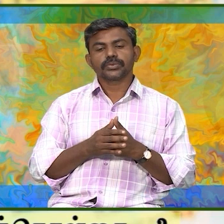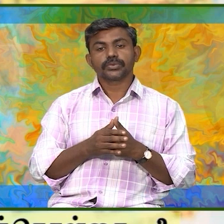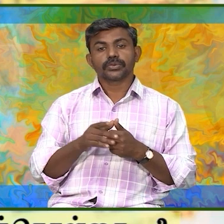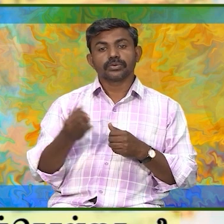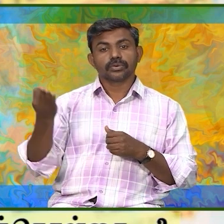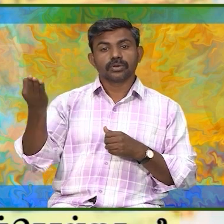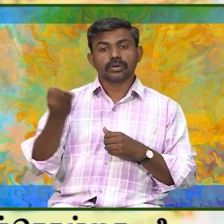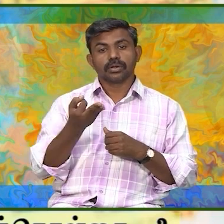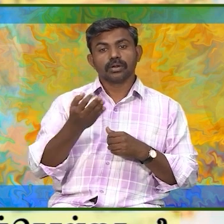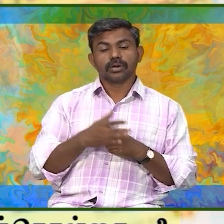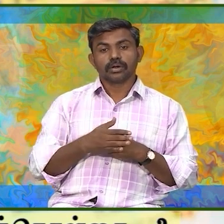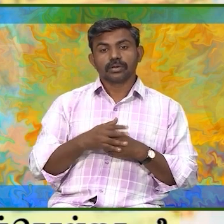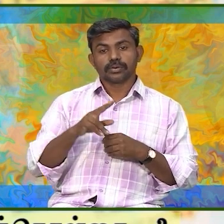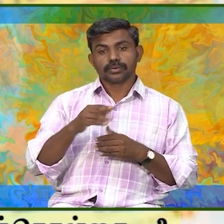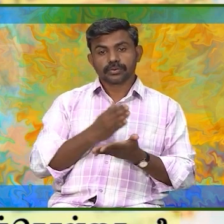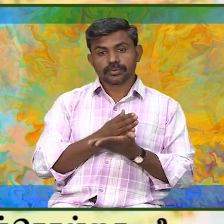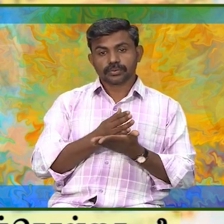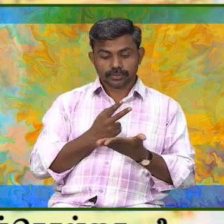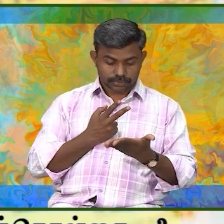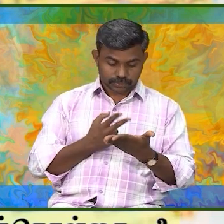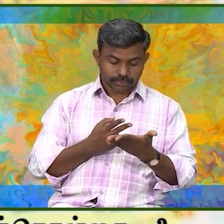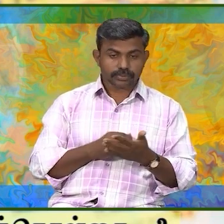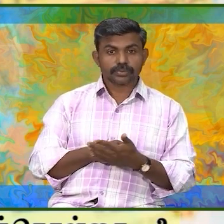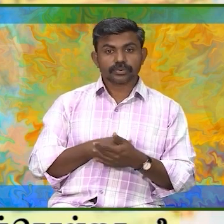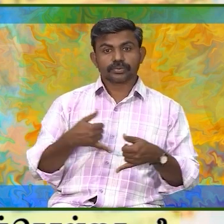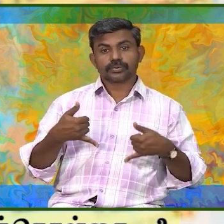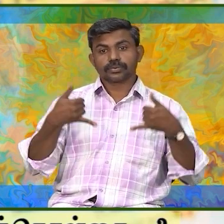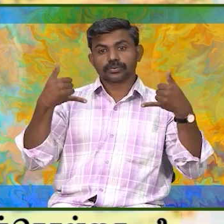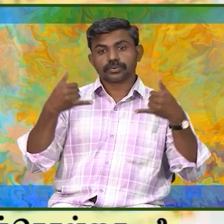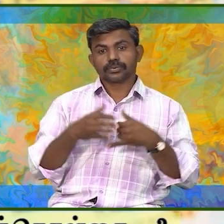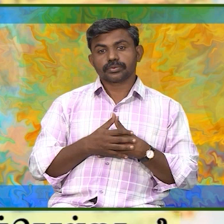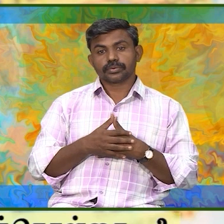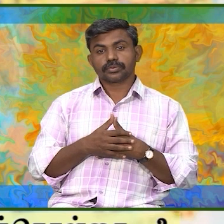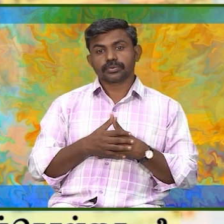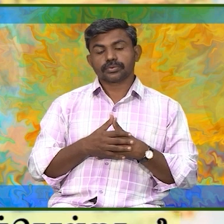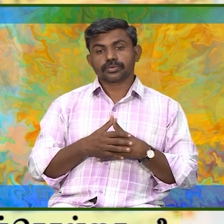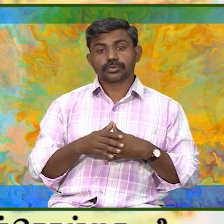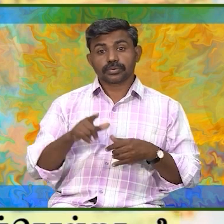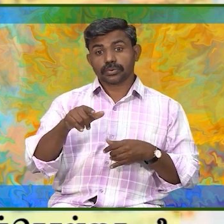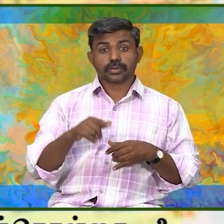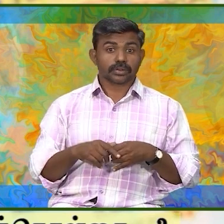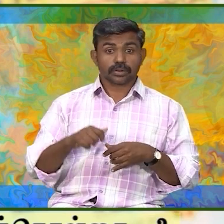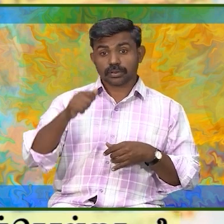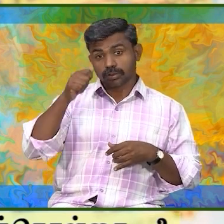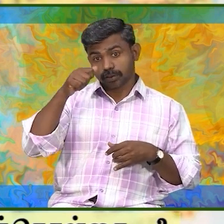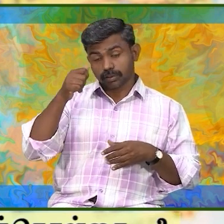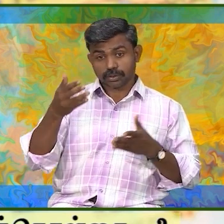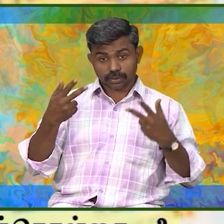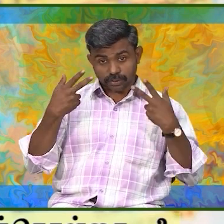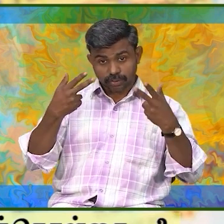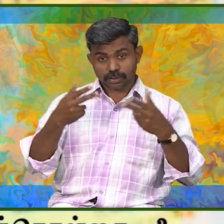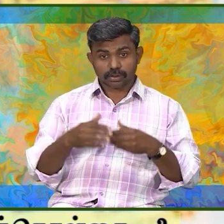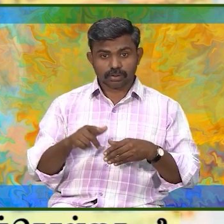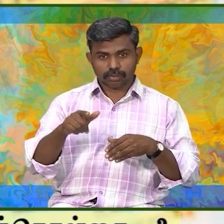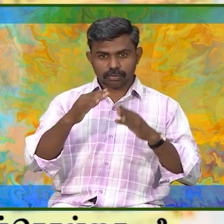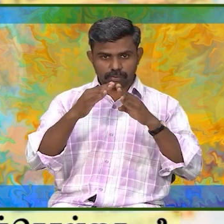ஒரு புதிய ஒரு பகுதியை பார்க்க போகிறோம். அதாவது இந்தியாவினுடைய இறையாண்மை. சரி, அதுக்கு முன்னால் இப்போ உங்கள்